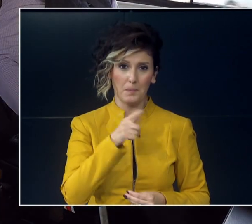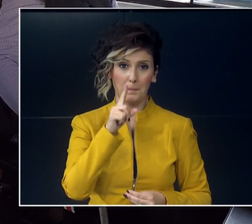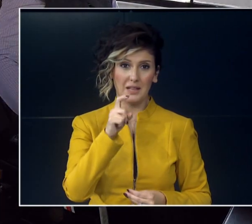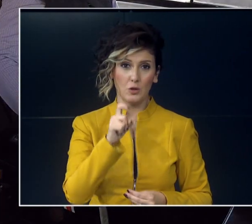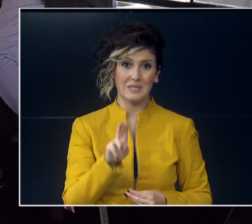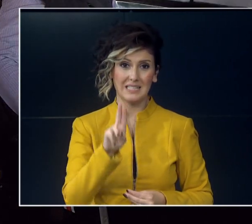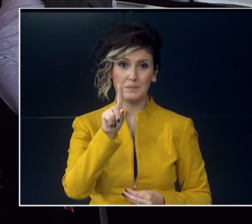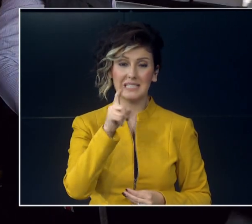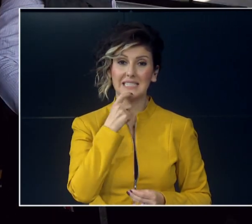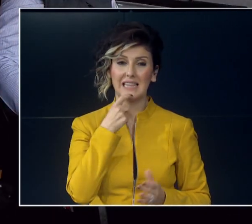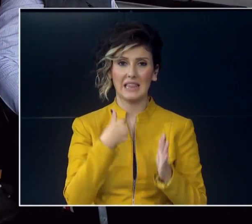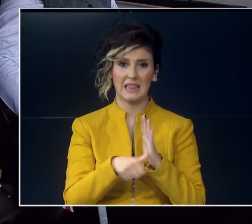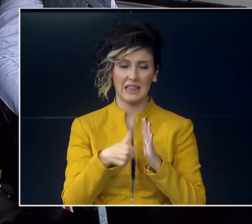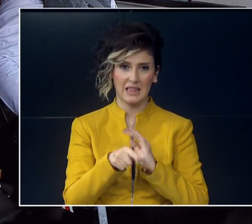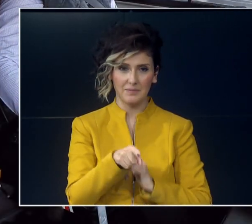1971'de